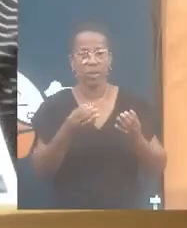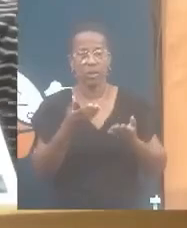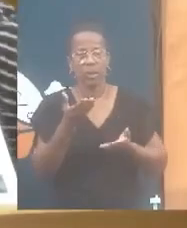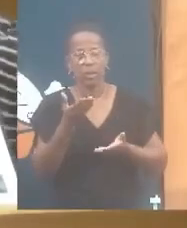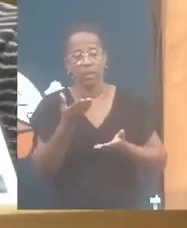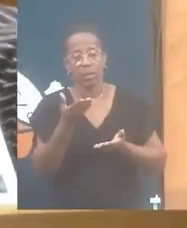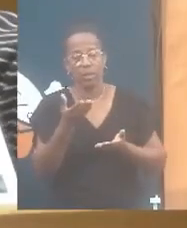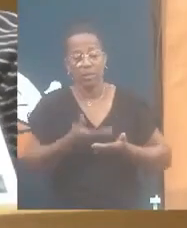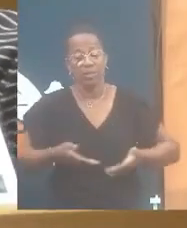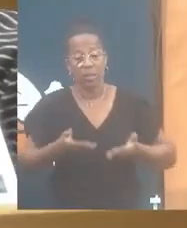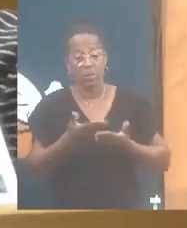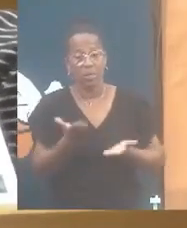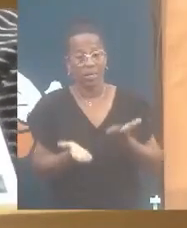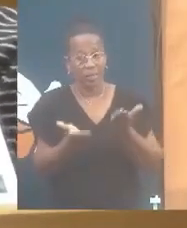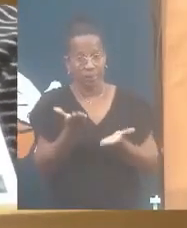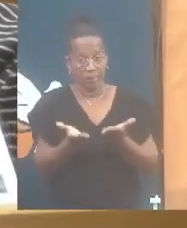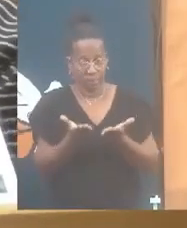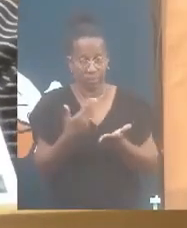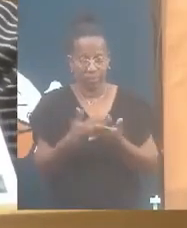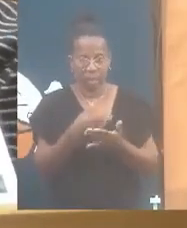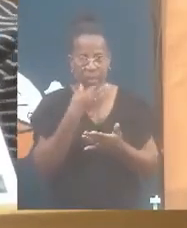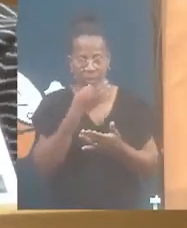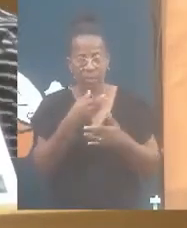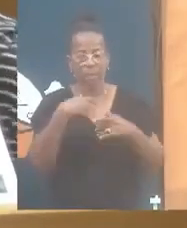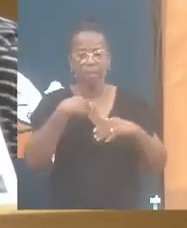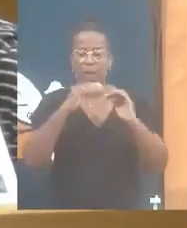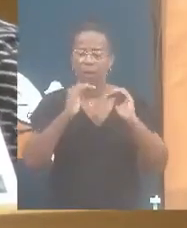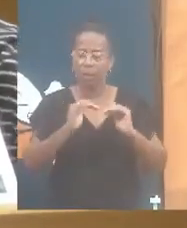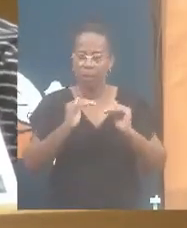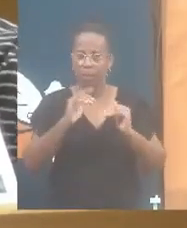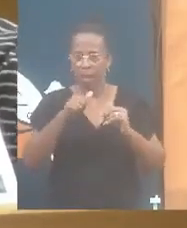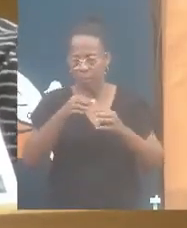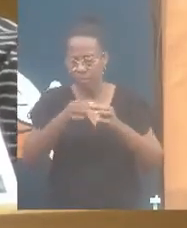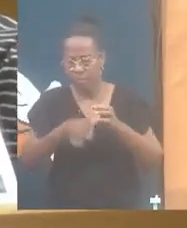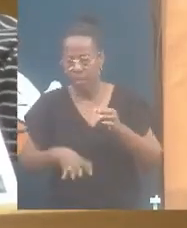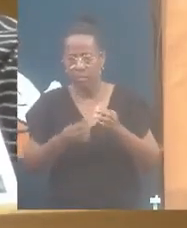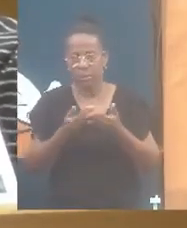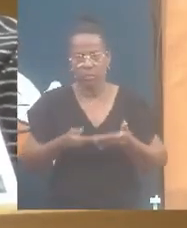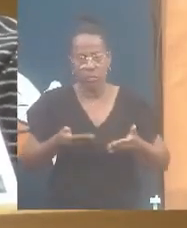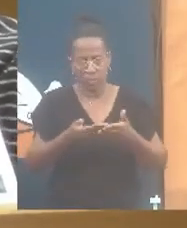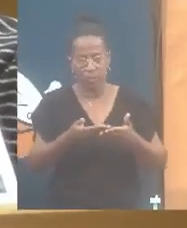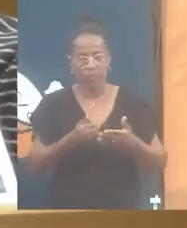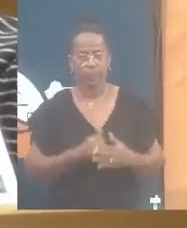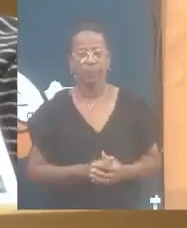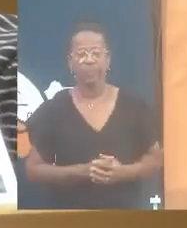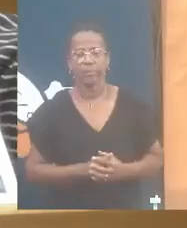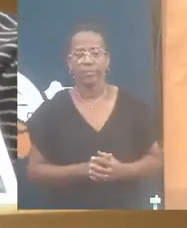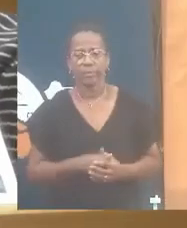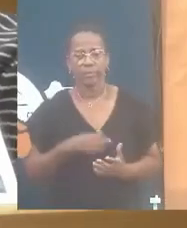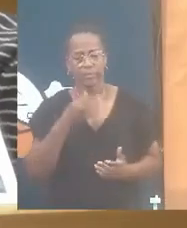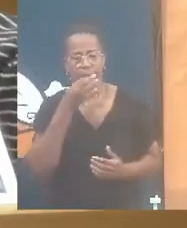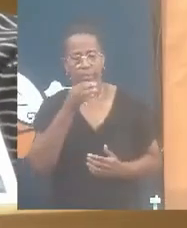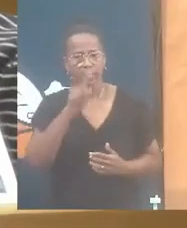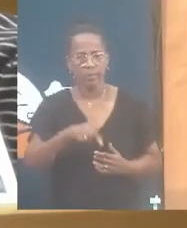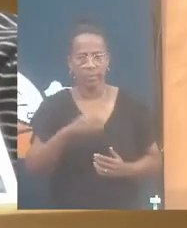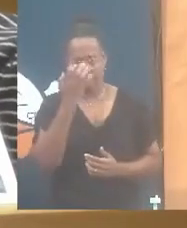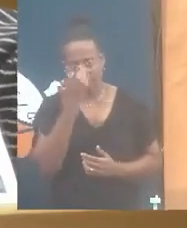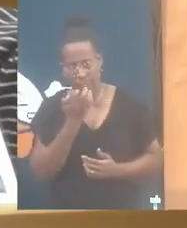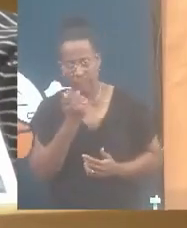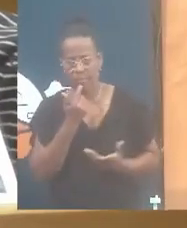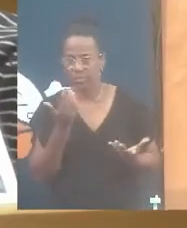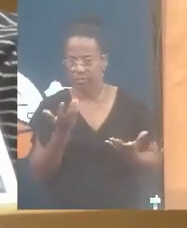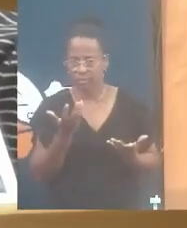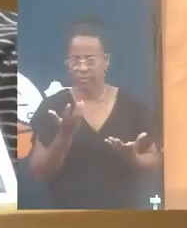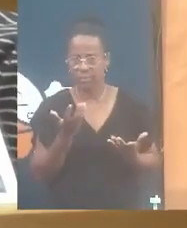dit. Mais avant, il y a quand même un bilan, une situation. Et je dois dire avec tristesse que ce